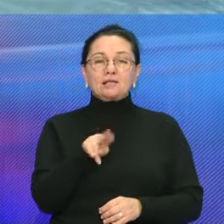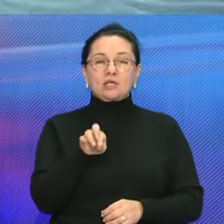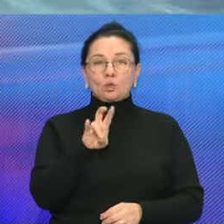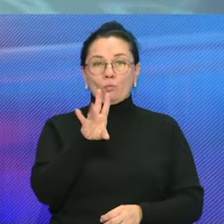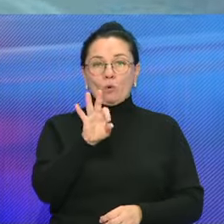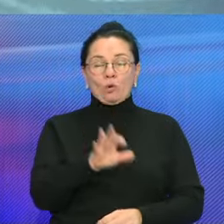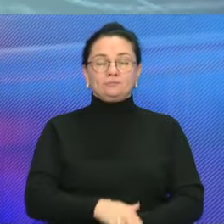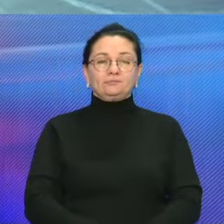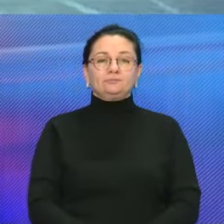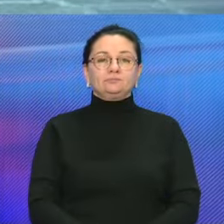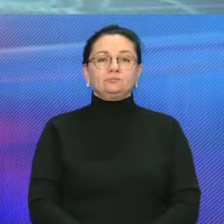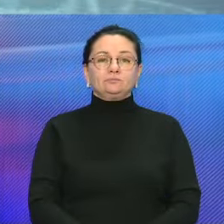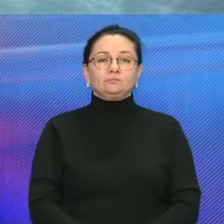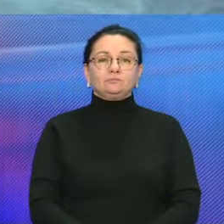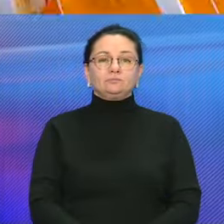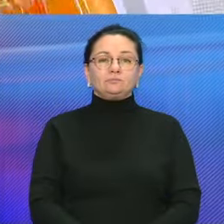рубрицы «Комментарий дня».